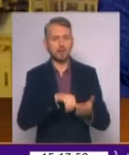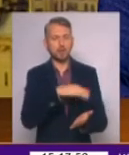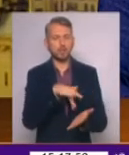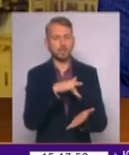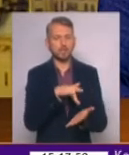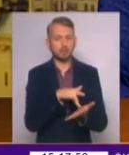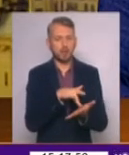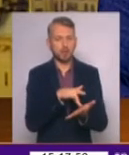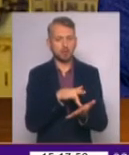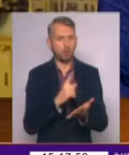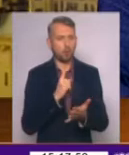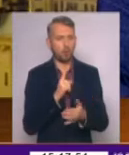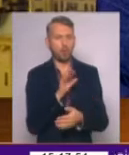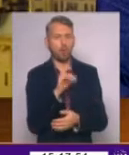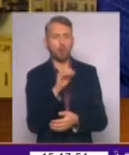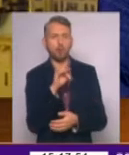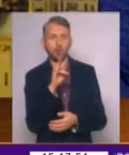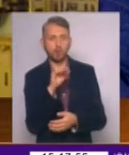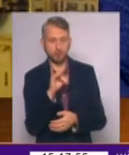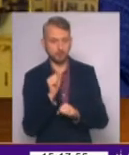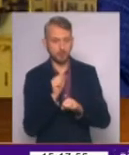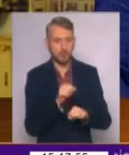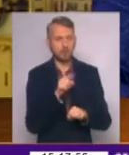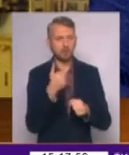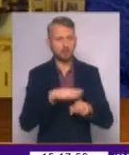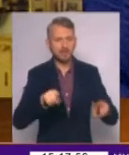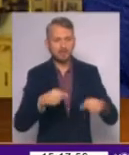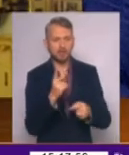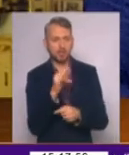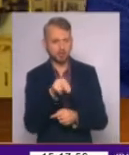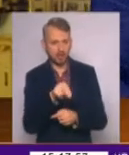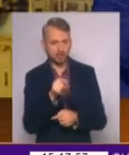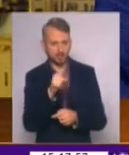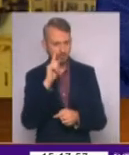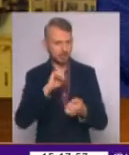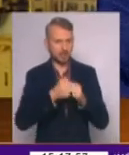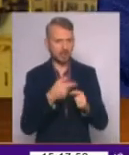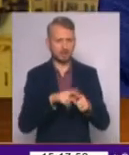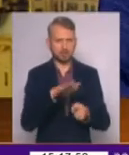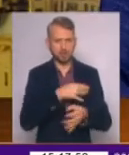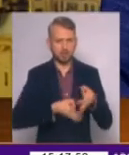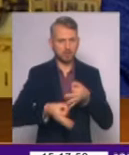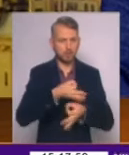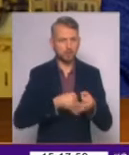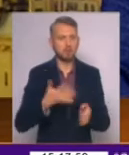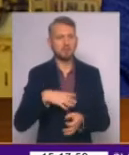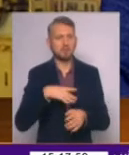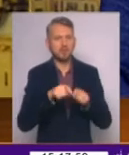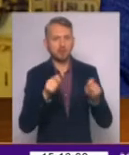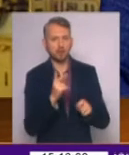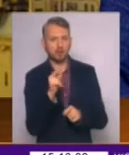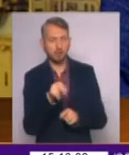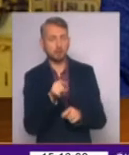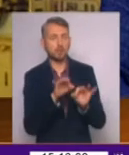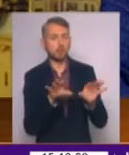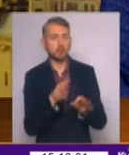муніципальної охорони. Вони вже створили КП. Угу. Ну, тоді, пам'ятаєте, також це була дискусія, для чого створювати КП. Вони